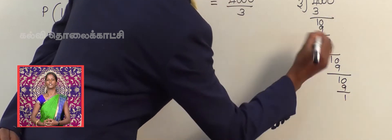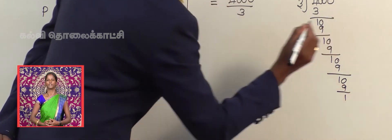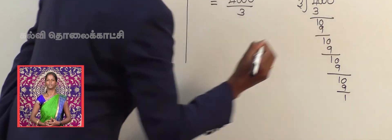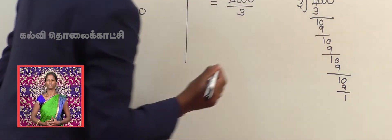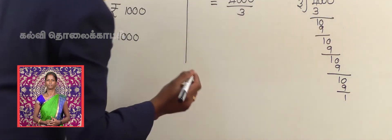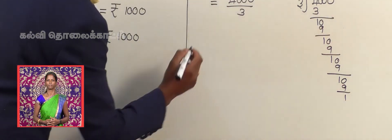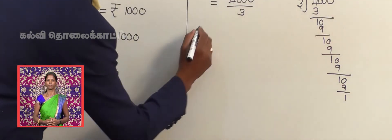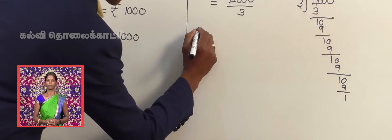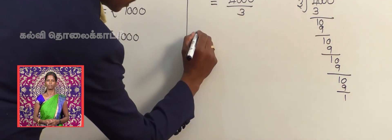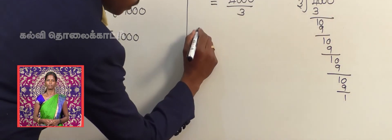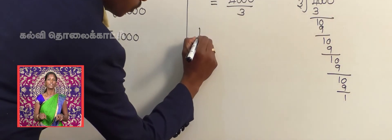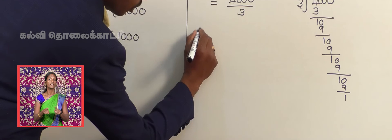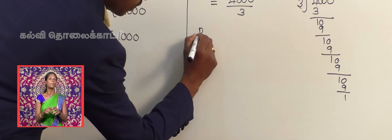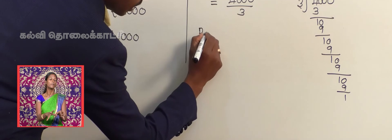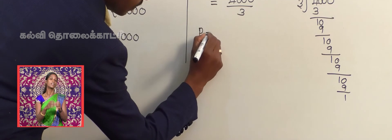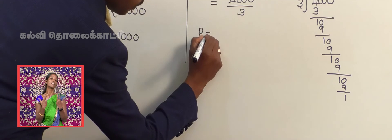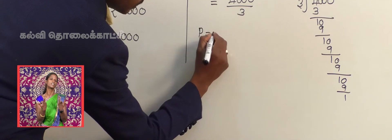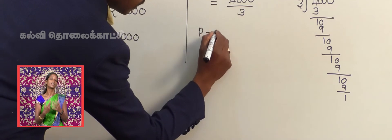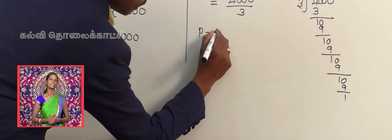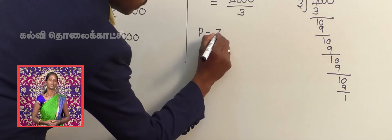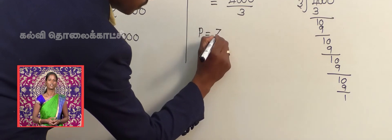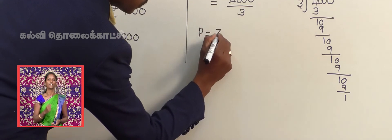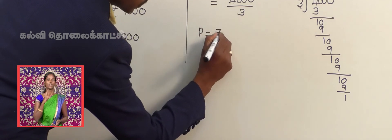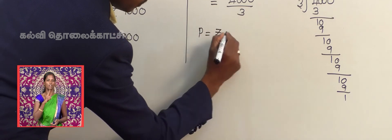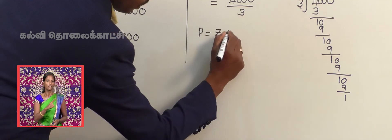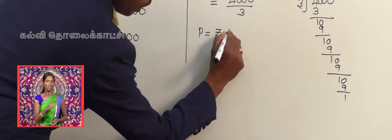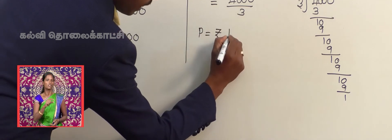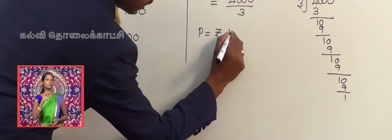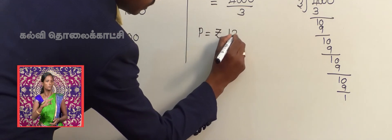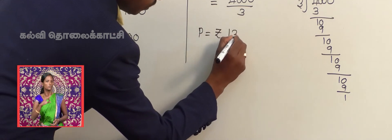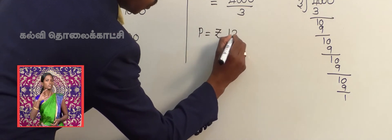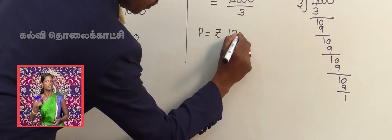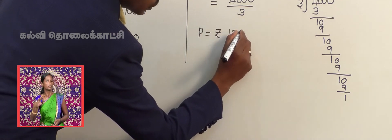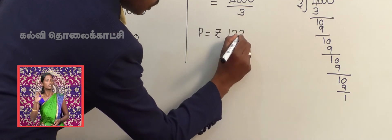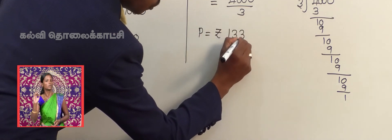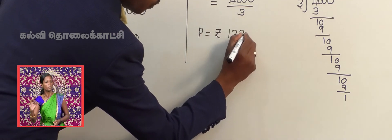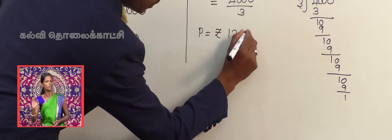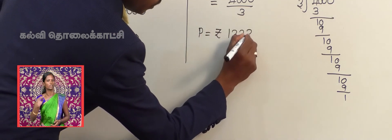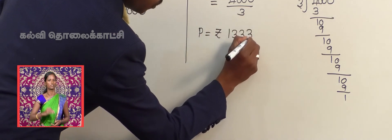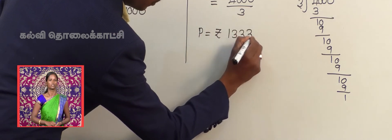3 9 மீதி 1 இப்படி போயிட்டே இருக்கும். அப்போ குறிக்கப்பட்ட விலை பார்த்தீங்கன்னா